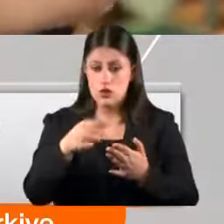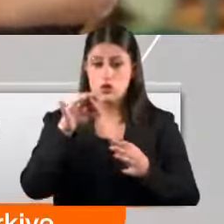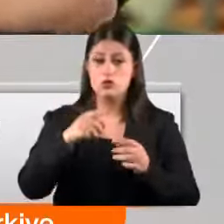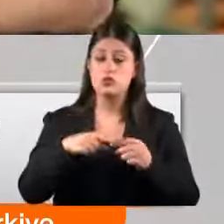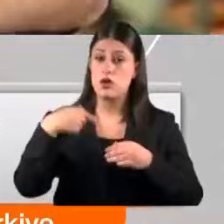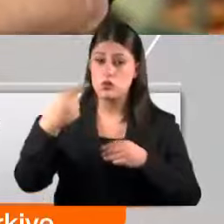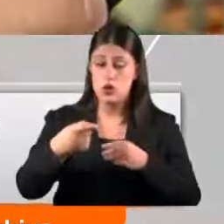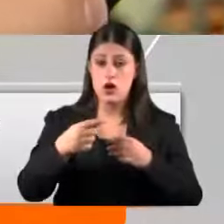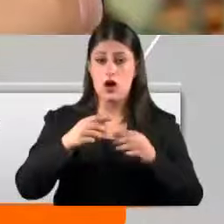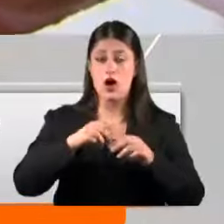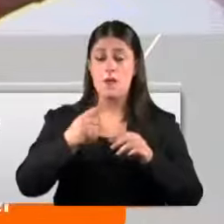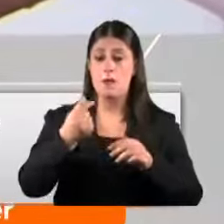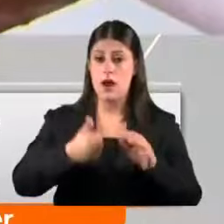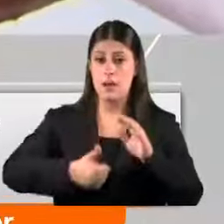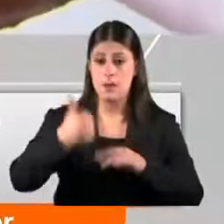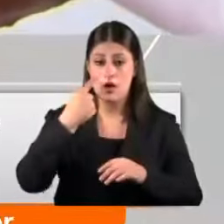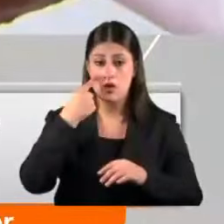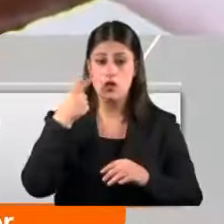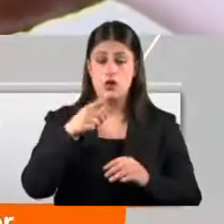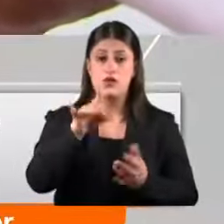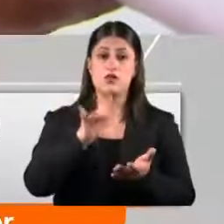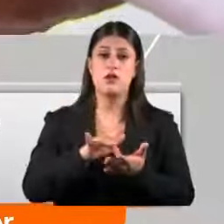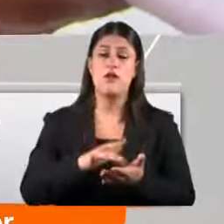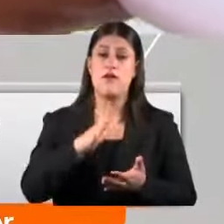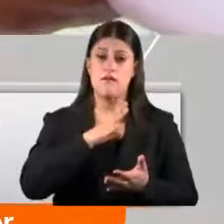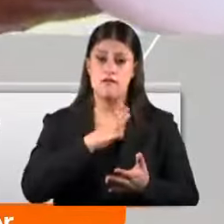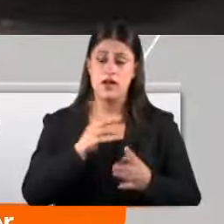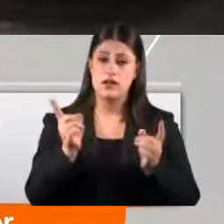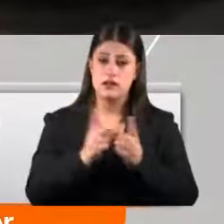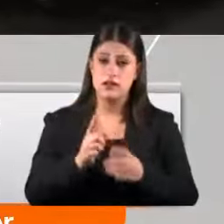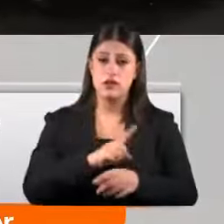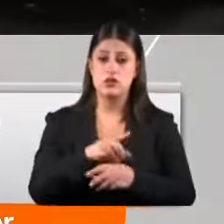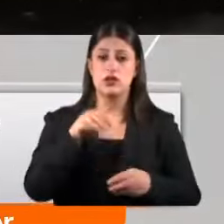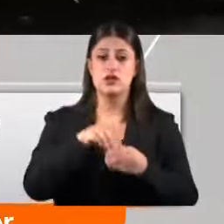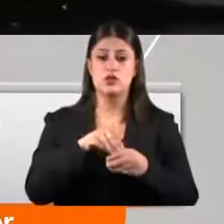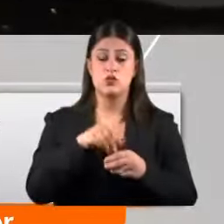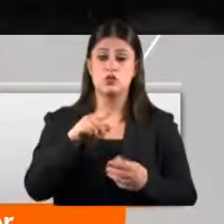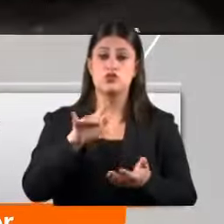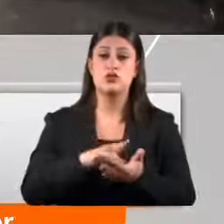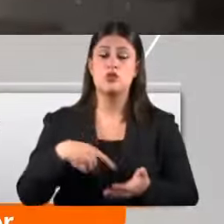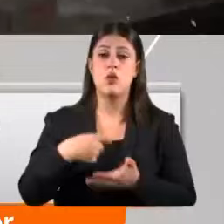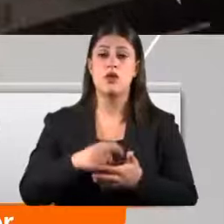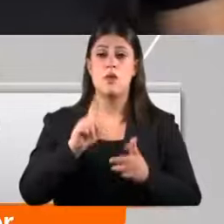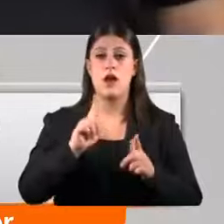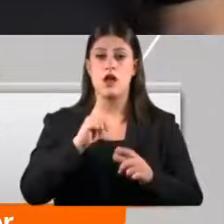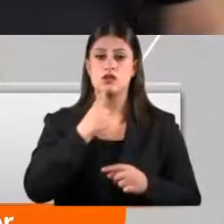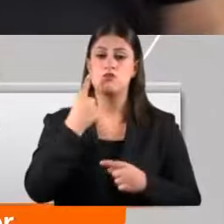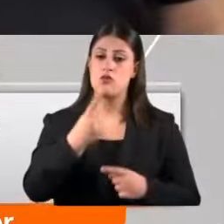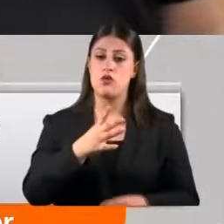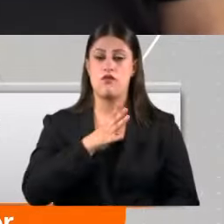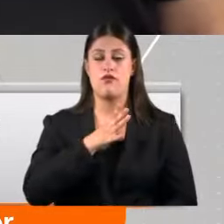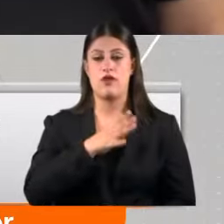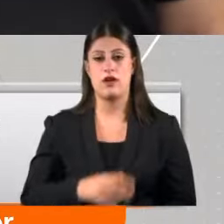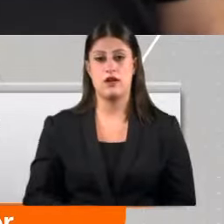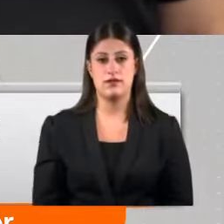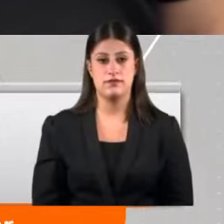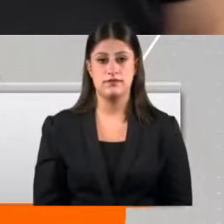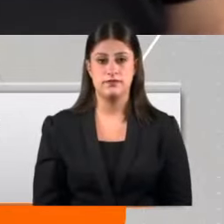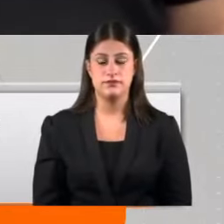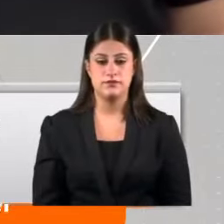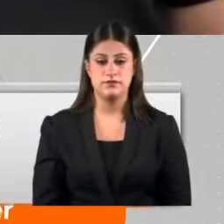Bakanlığı tarafından size bir ceza kesildiğini ve kısa bir süre içerisinde de o cezayı ödemenizi istiyorlar. Bana anlattı işte şöyle